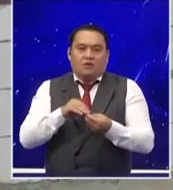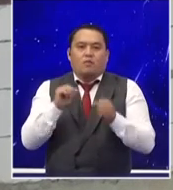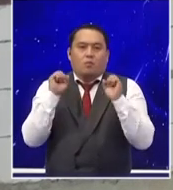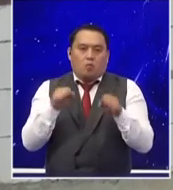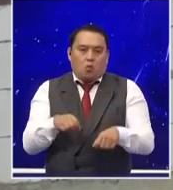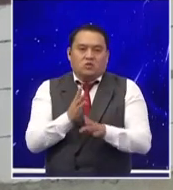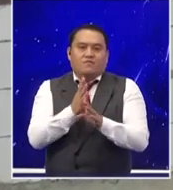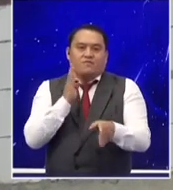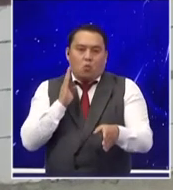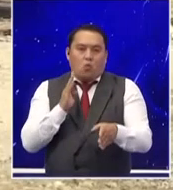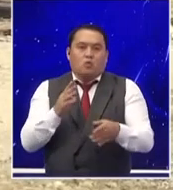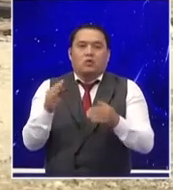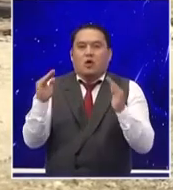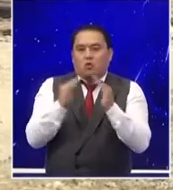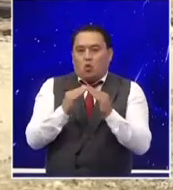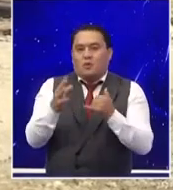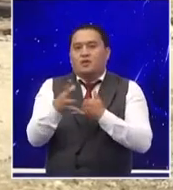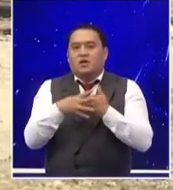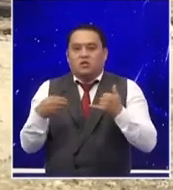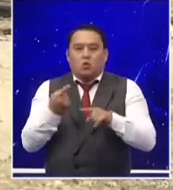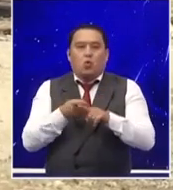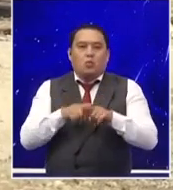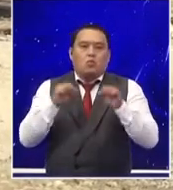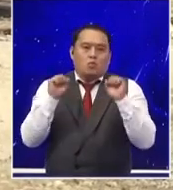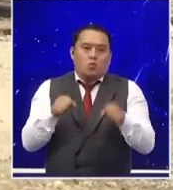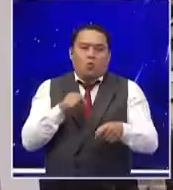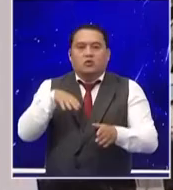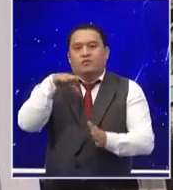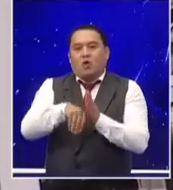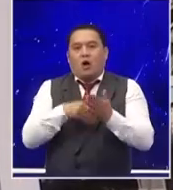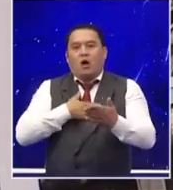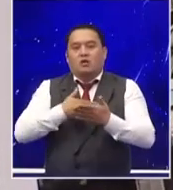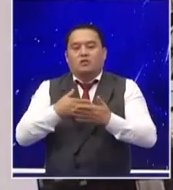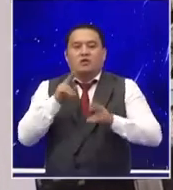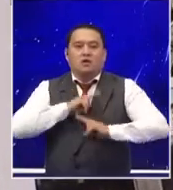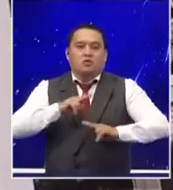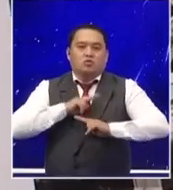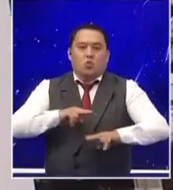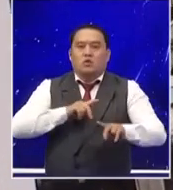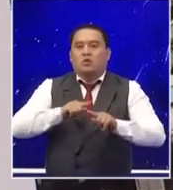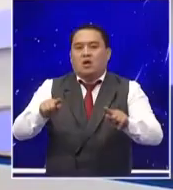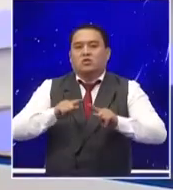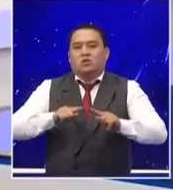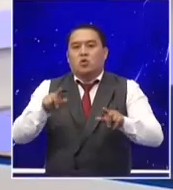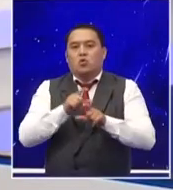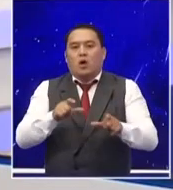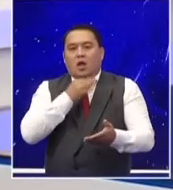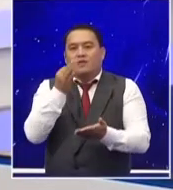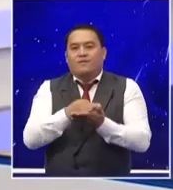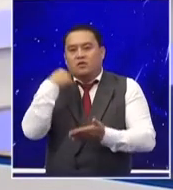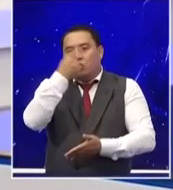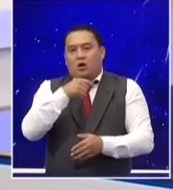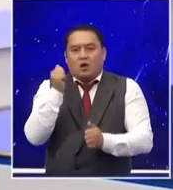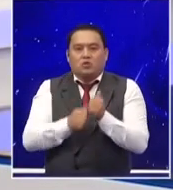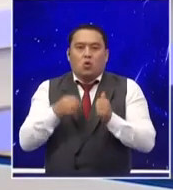состоять в очереди и на дом и на землю кроме того необходимо вести активную разъяснительную работу с гражданами ответственные лица в